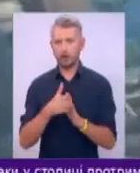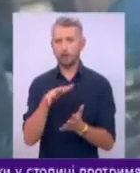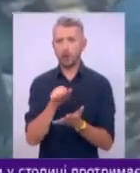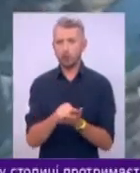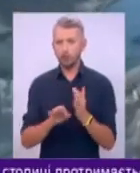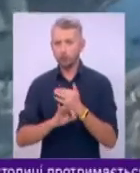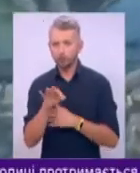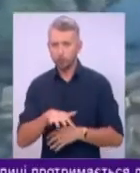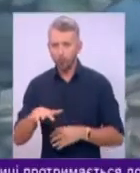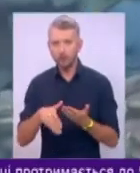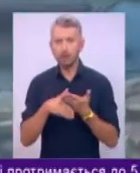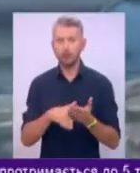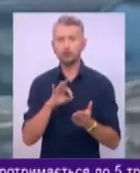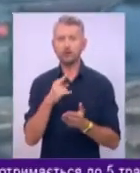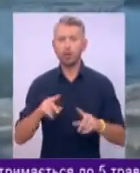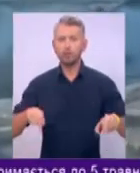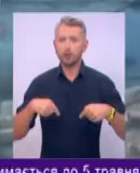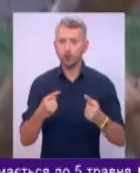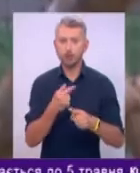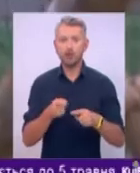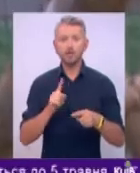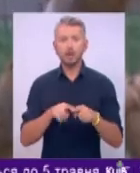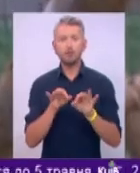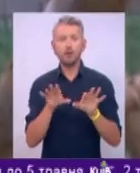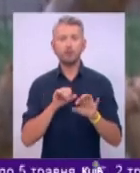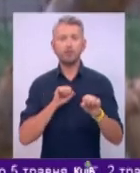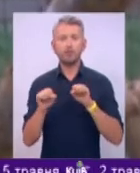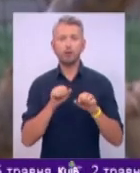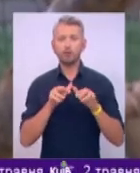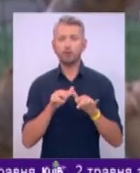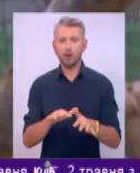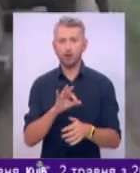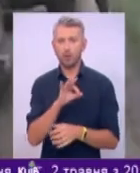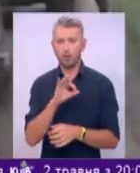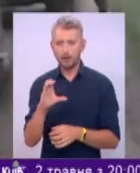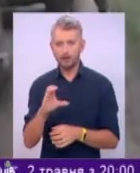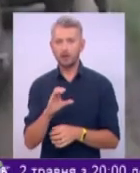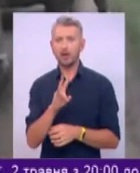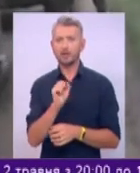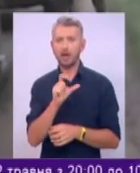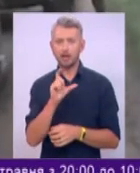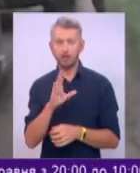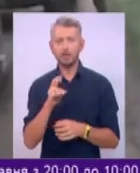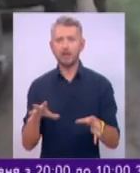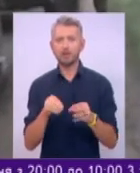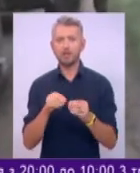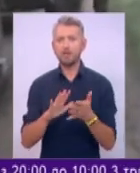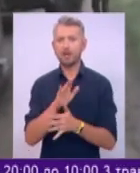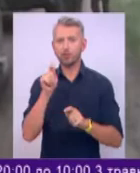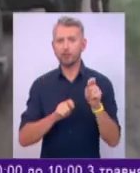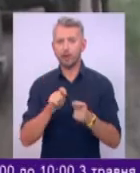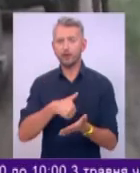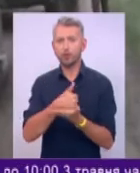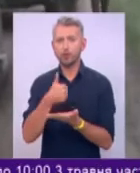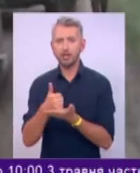окупованому Сході і сприяти соціальному відродженню. Усе це пояснив командувач операції об'єднаних сил Сергій Наєв на спільній прес-конференції з